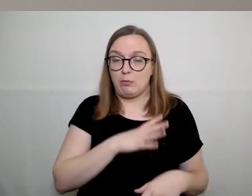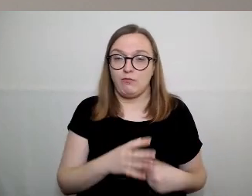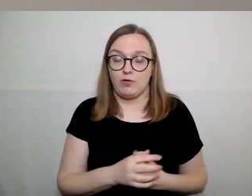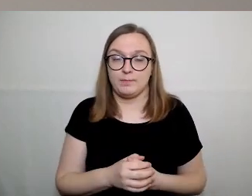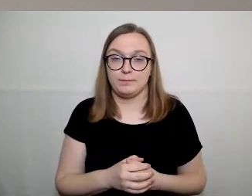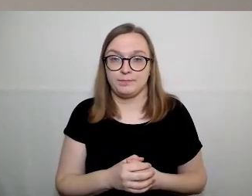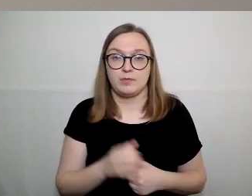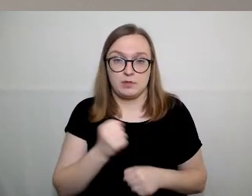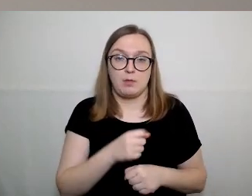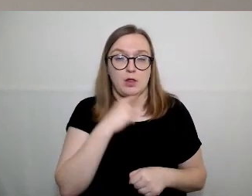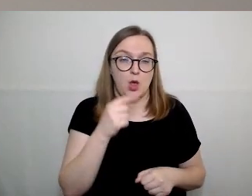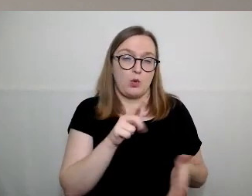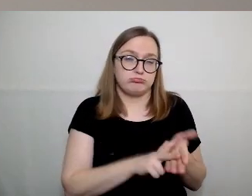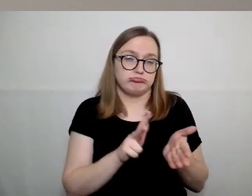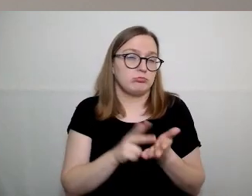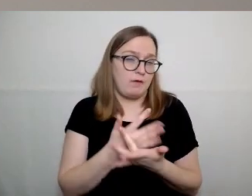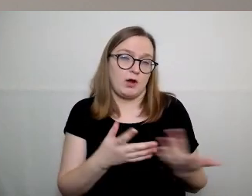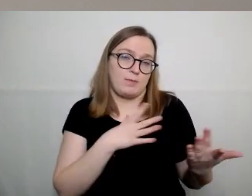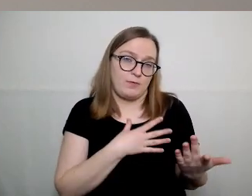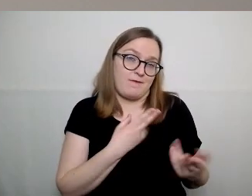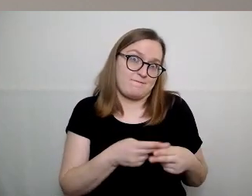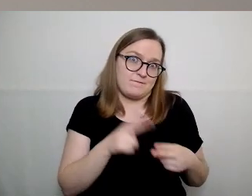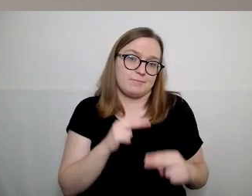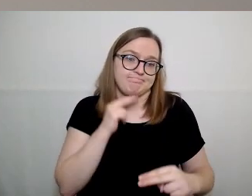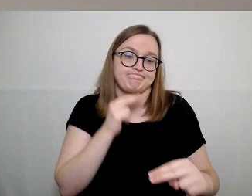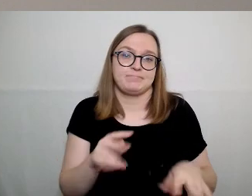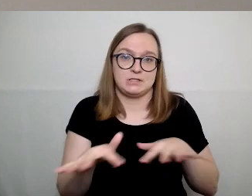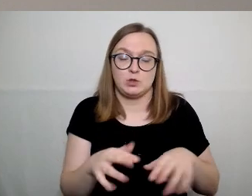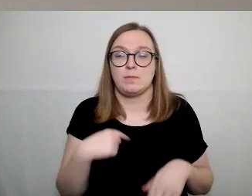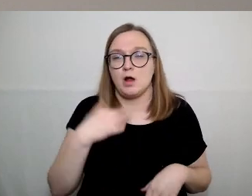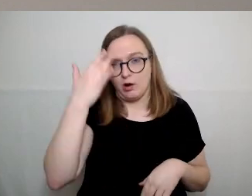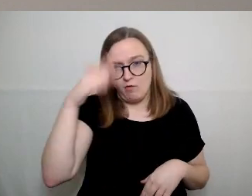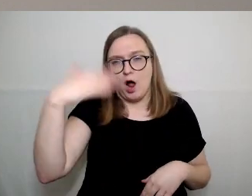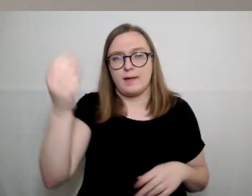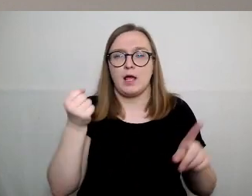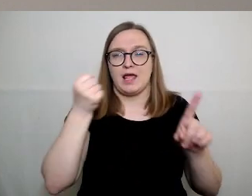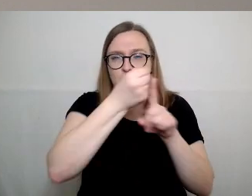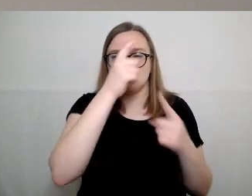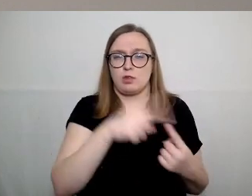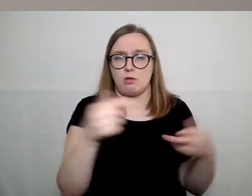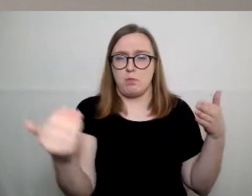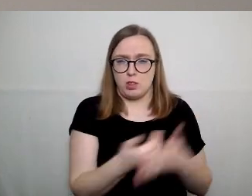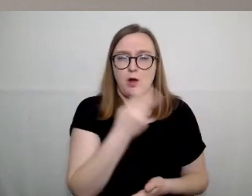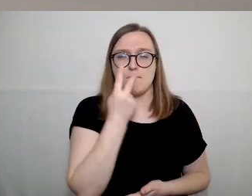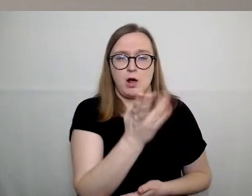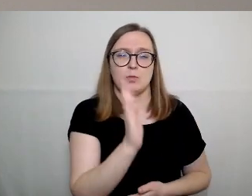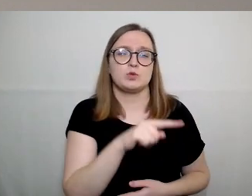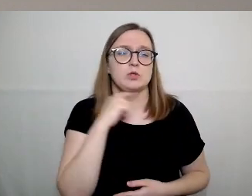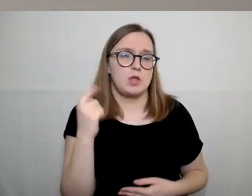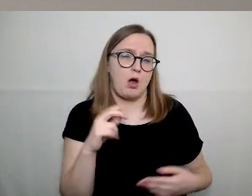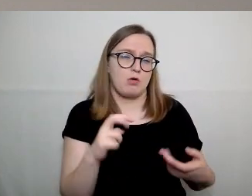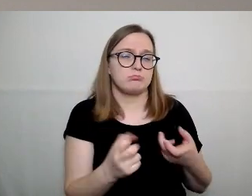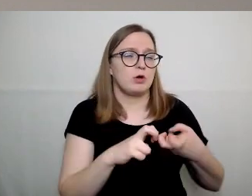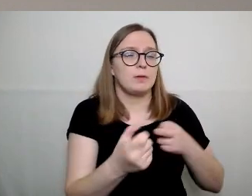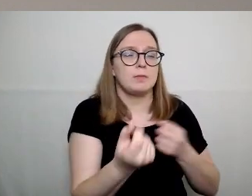darbe. Taigi, manau, kad iššūkių ateinančiai tarybai taipogi iškils, be abejo iškils, nebus taip, kad viskas yra gerai